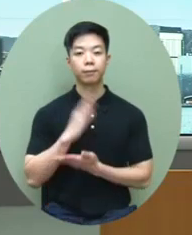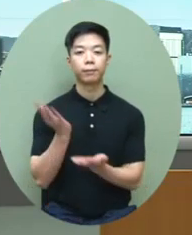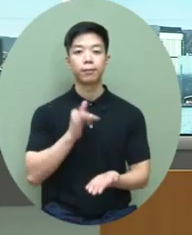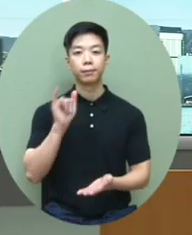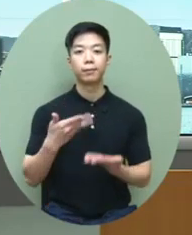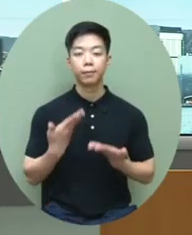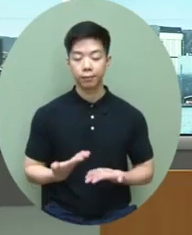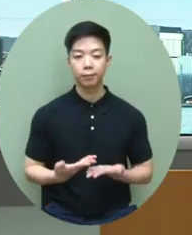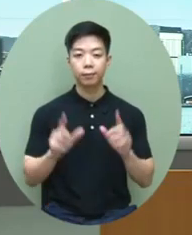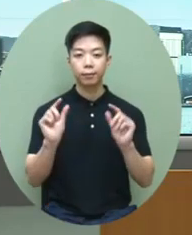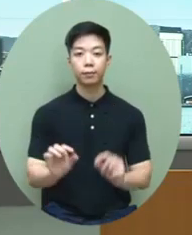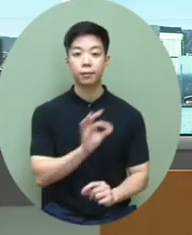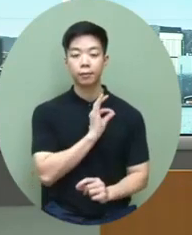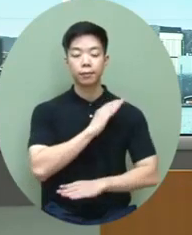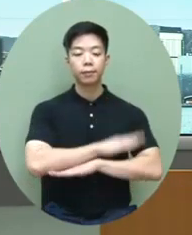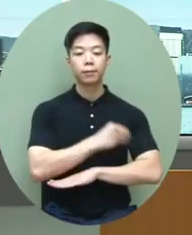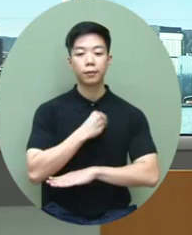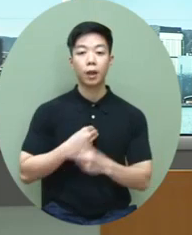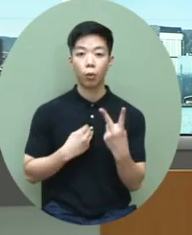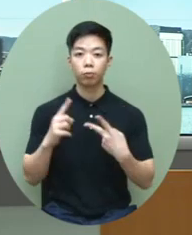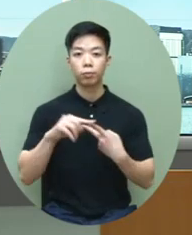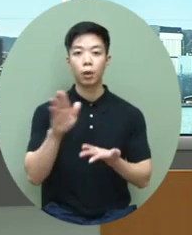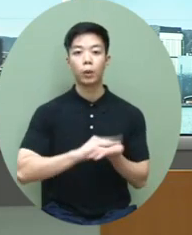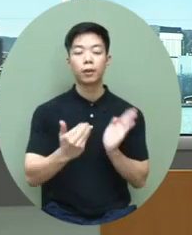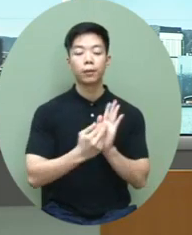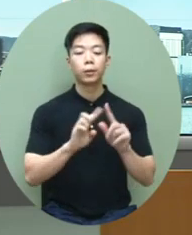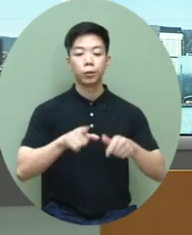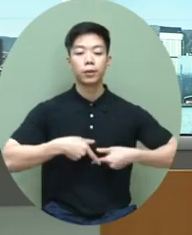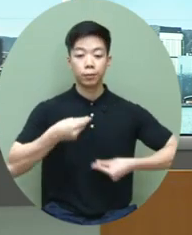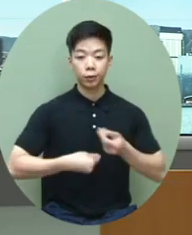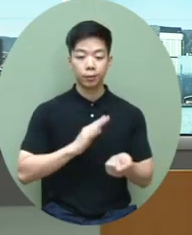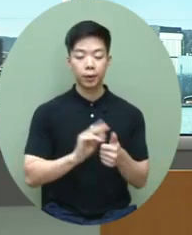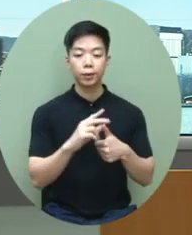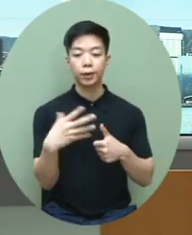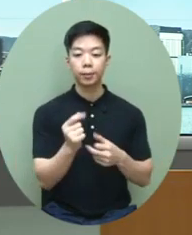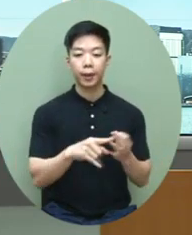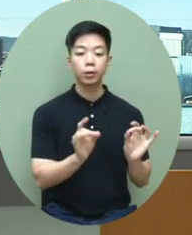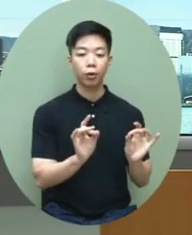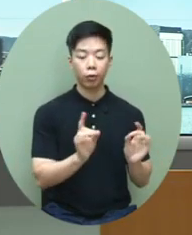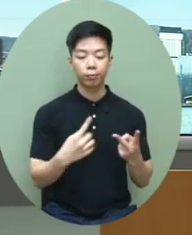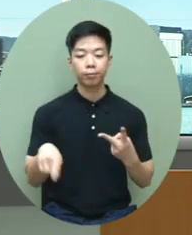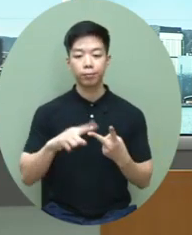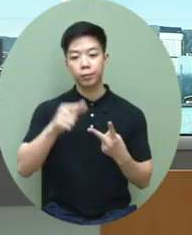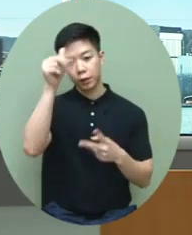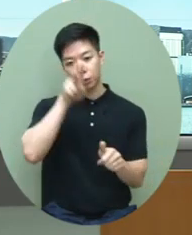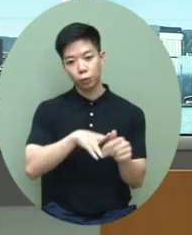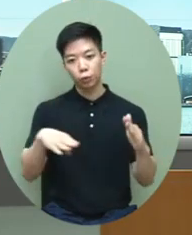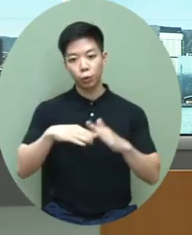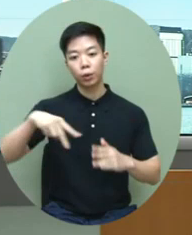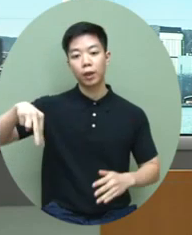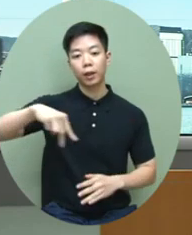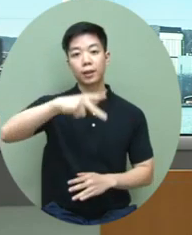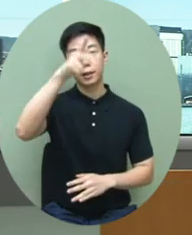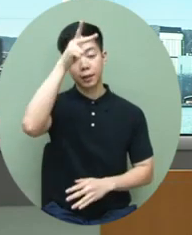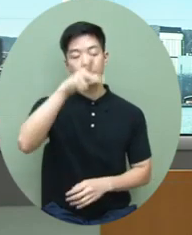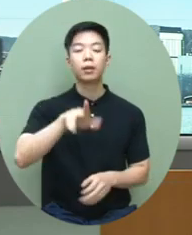欢迎大家出席今日嘅简报会。台上面两位医生分别系卫生防护中心传染病处主任张竹君医生，同埋医院管理局总行政经理刘家